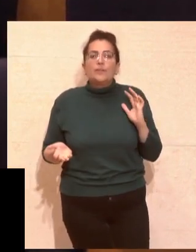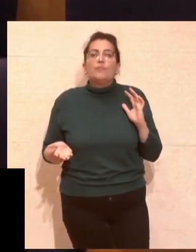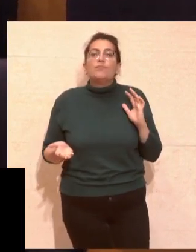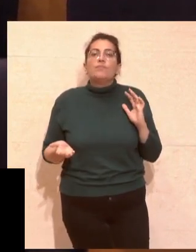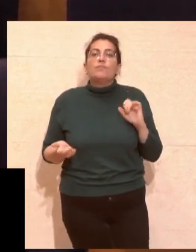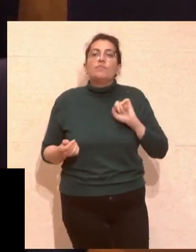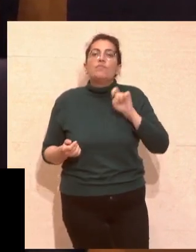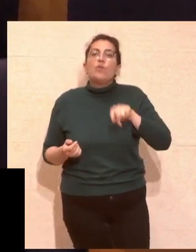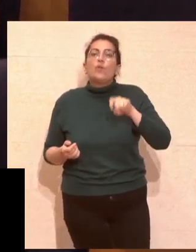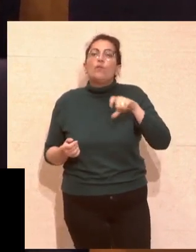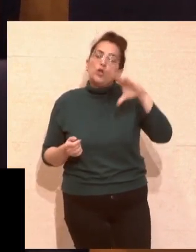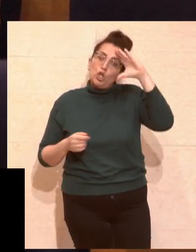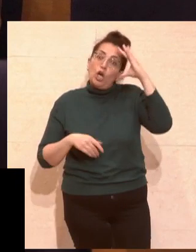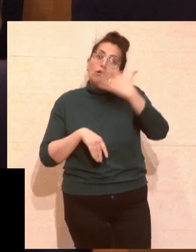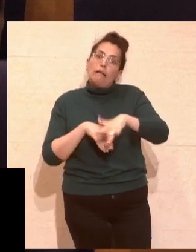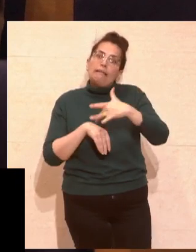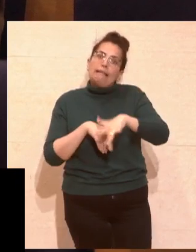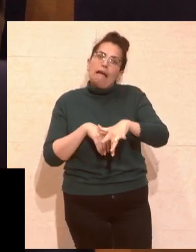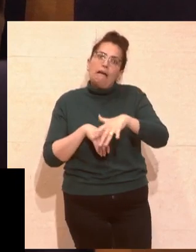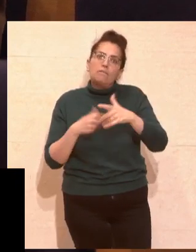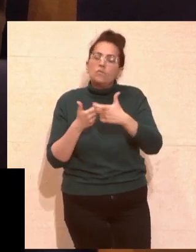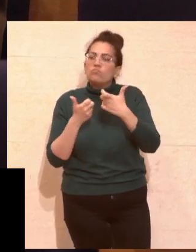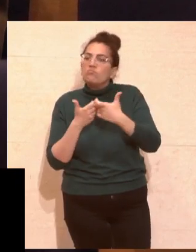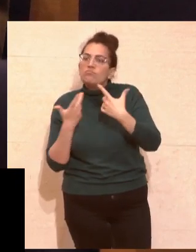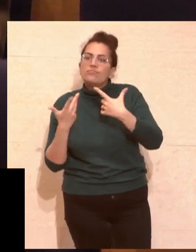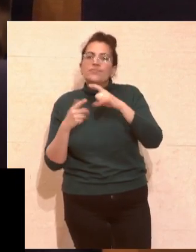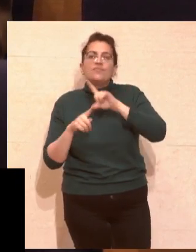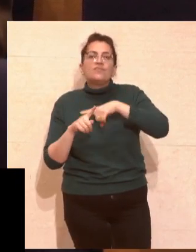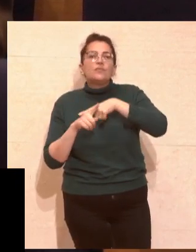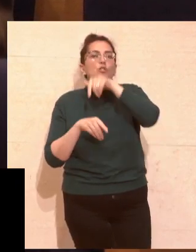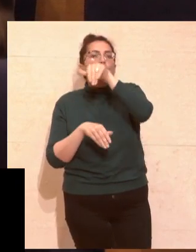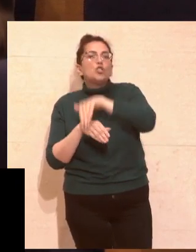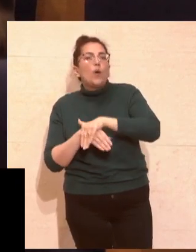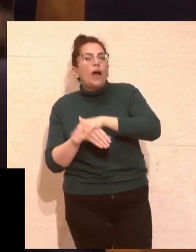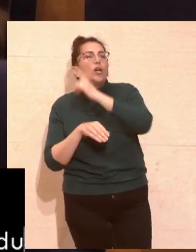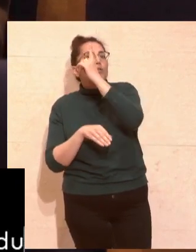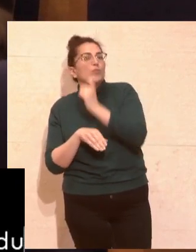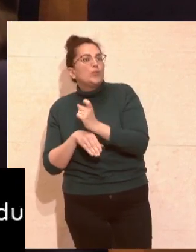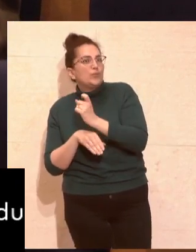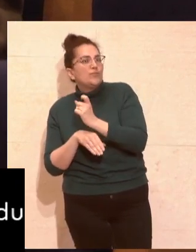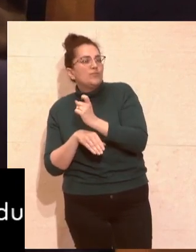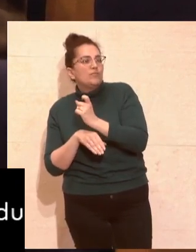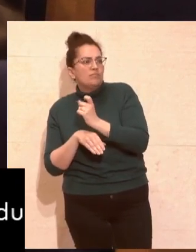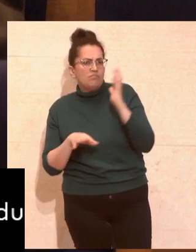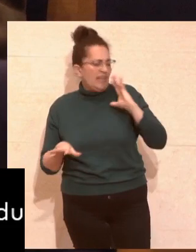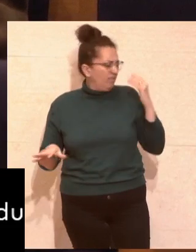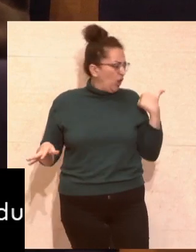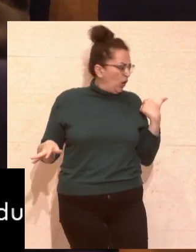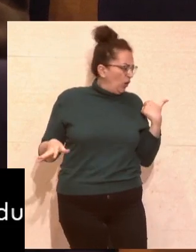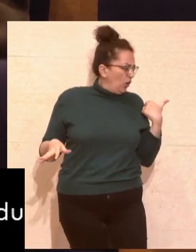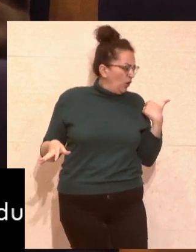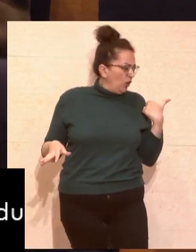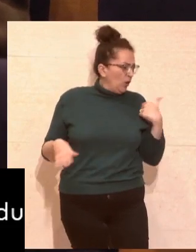coucher de plus en plus tard. Je prends l'exemple de l'heure du début du film du soir à la télé, on est quand même passé